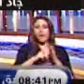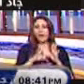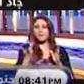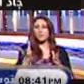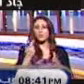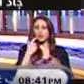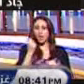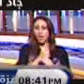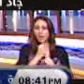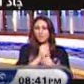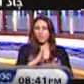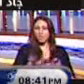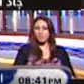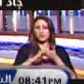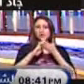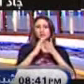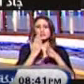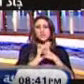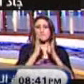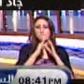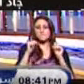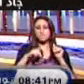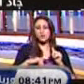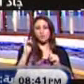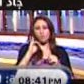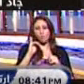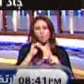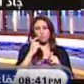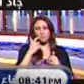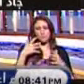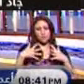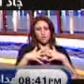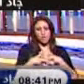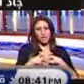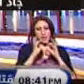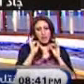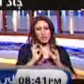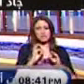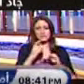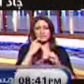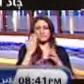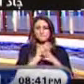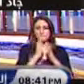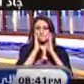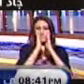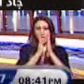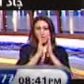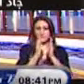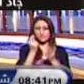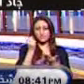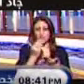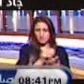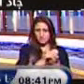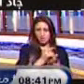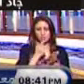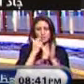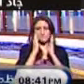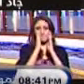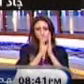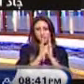بالاتفاق والتوافق حتى ينعكس هذا على الملف الاقتصادي والملف الامني، ونبدأ في خطة ثابتة